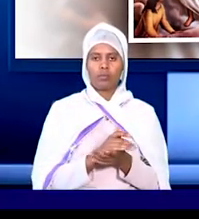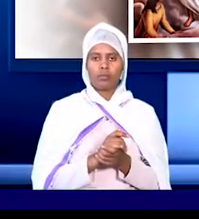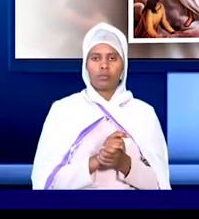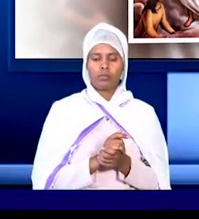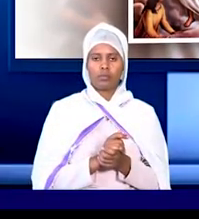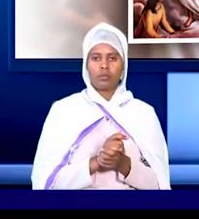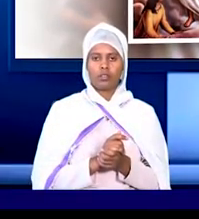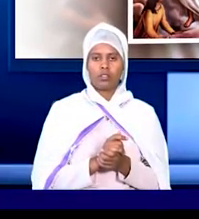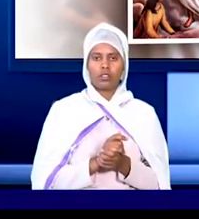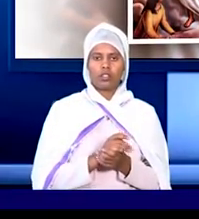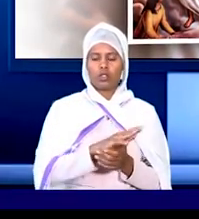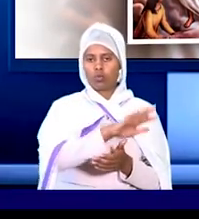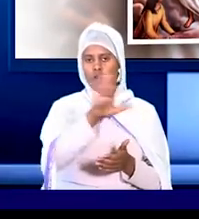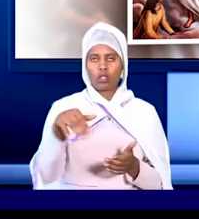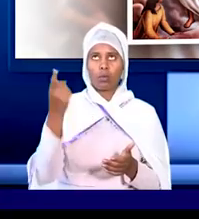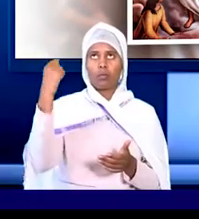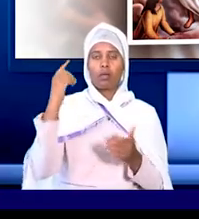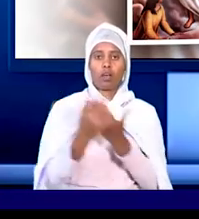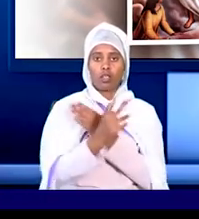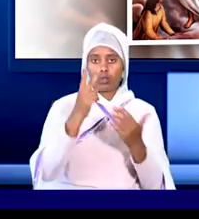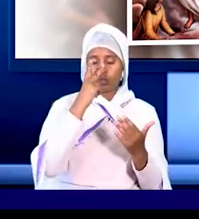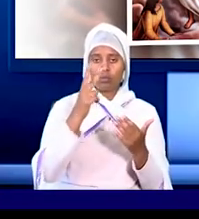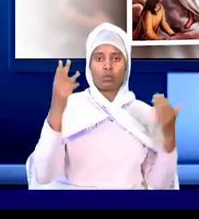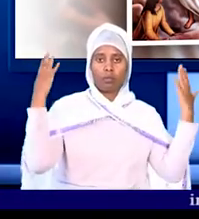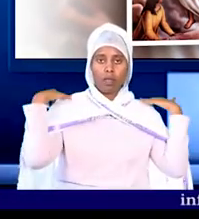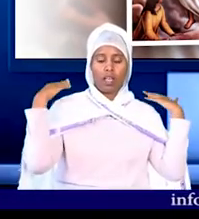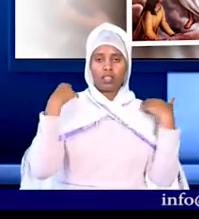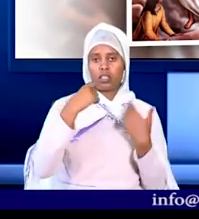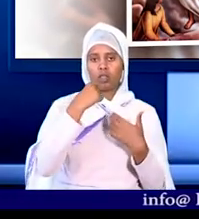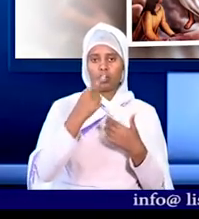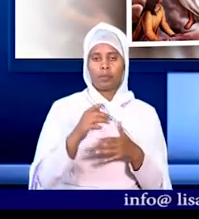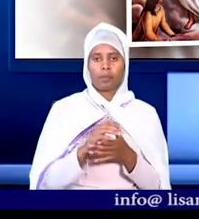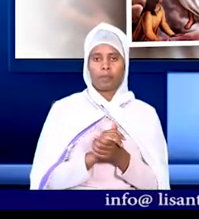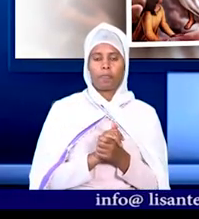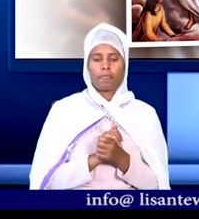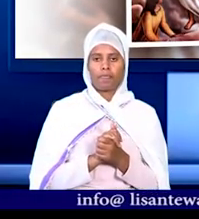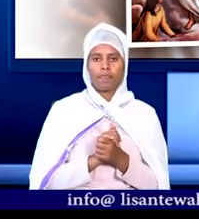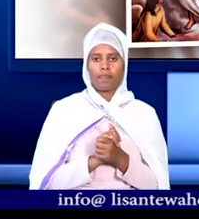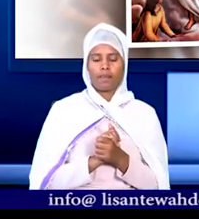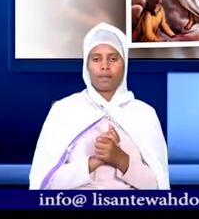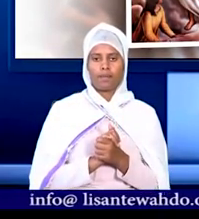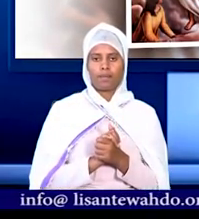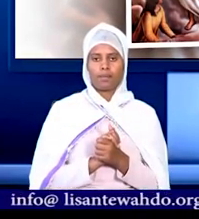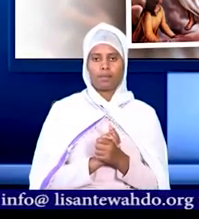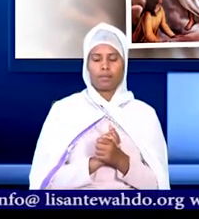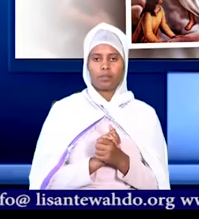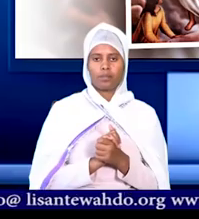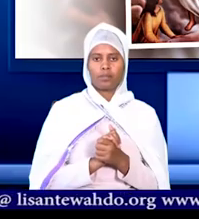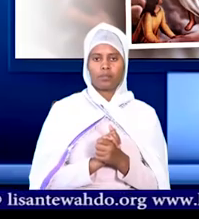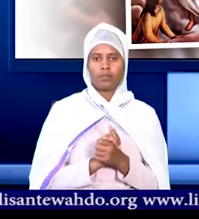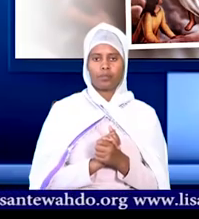እዩ። ነቶም ኣምላኾም ዘይረአዩ ነቶም ኣምላኾም ዘይፈለጡ ኣምላኾም ድማ